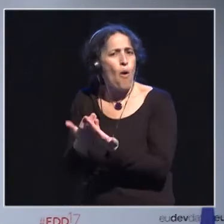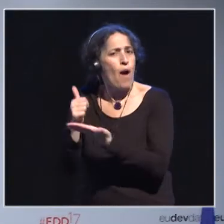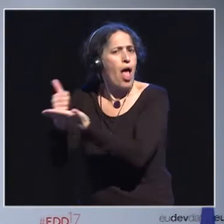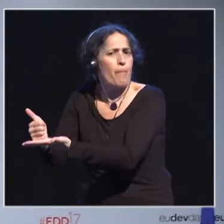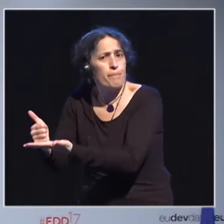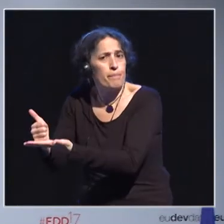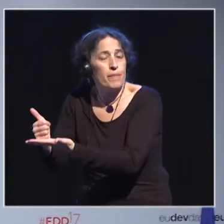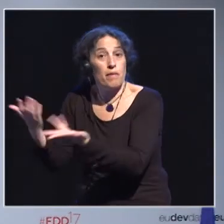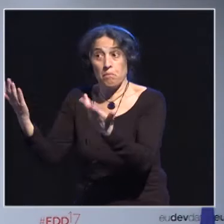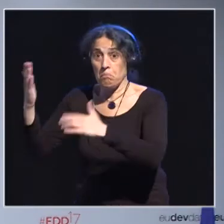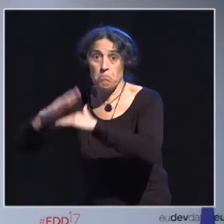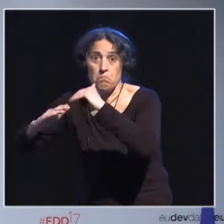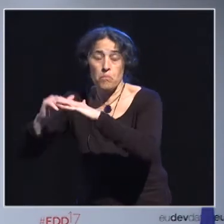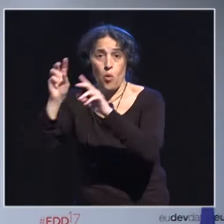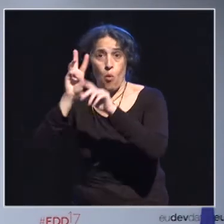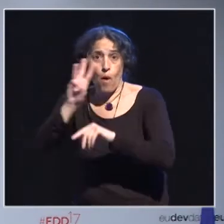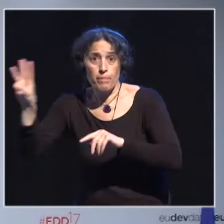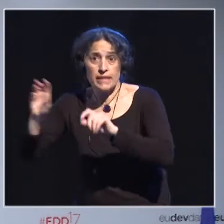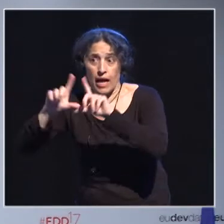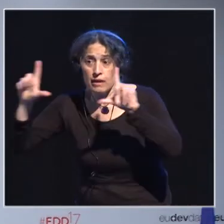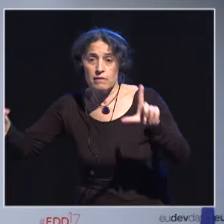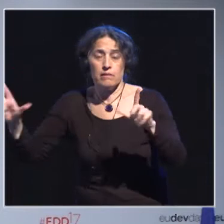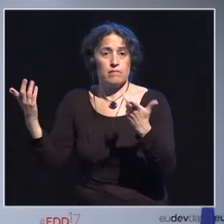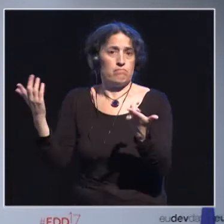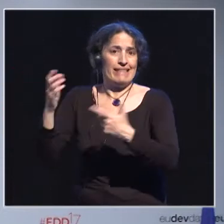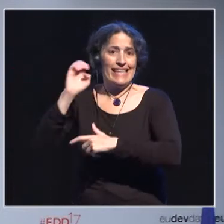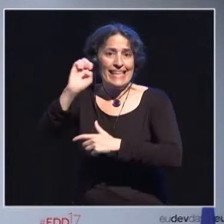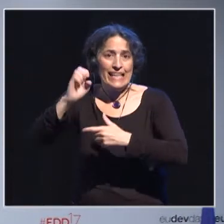femmes pour donc, ce volet digital? Merci.